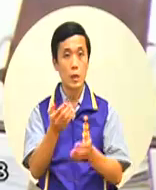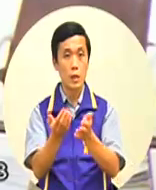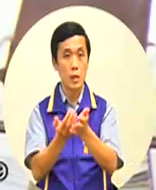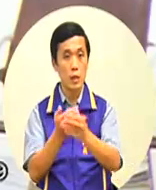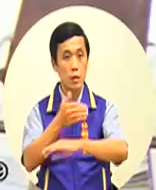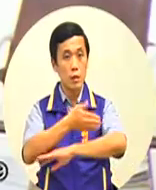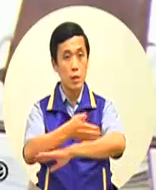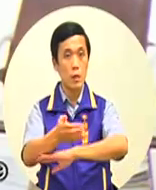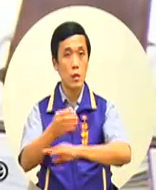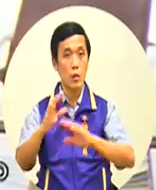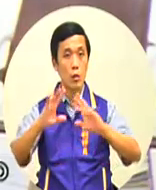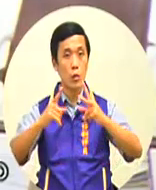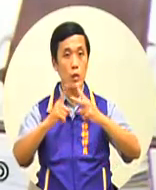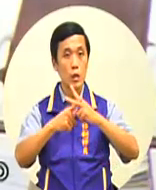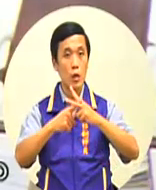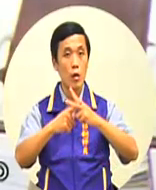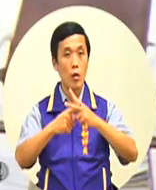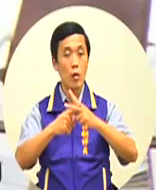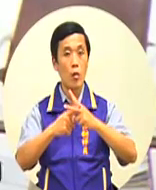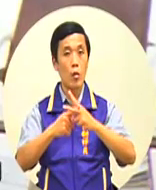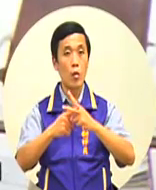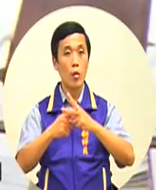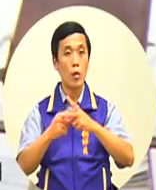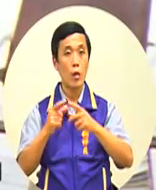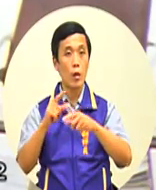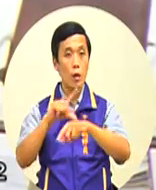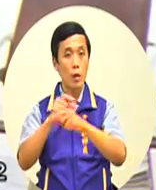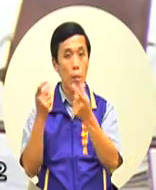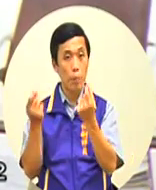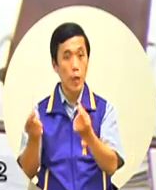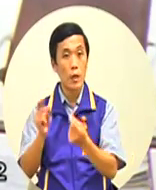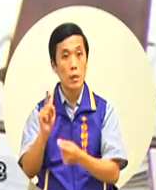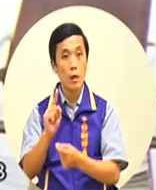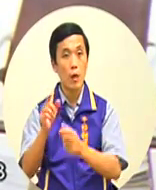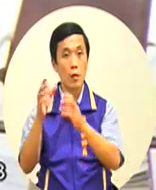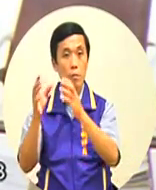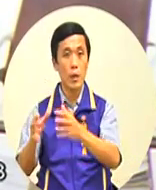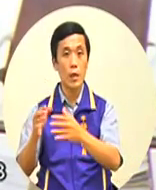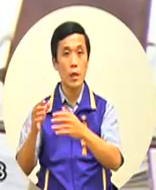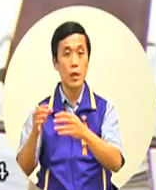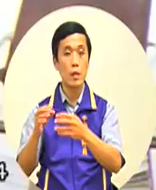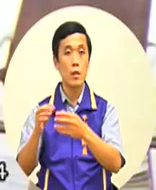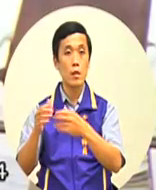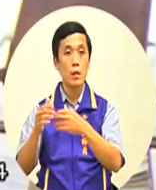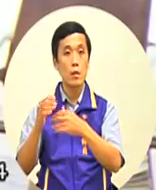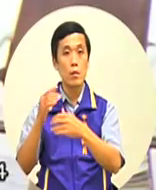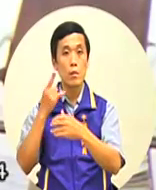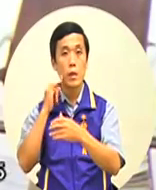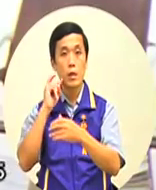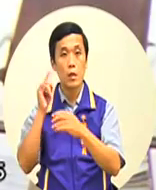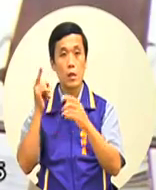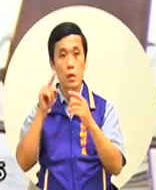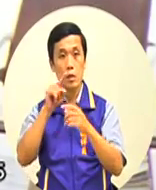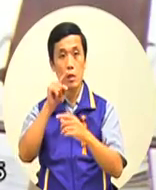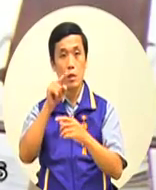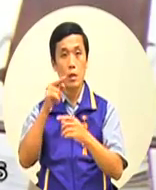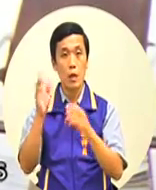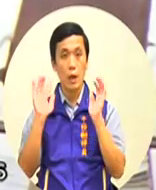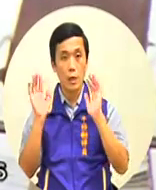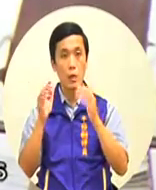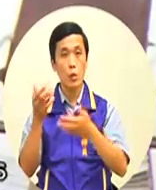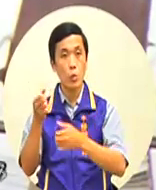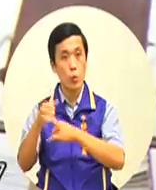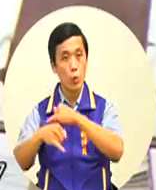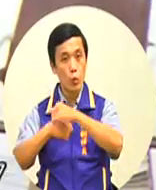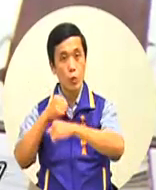小刚好有在做那个亲子活动啊，教那个好像是